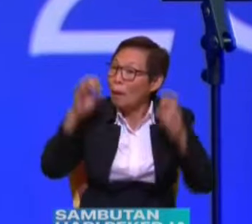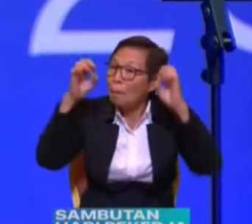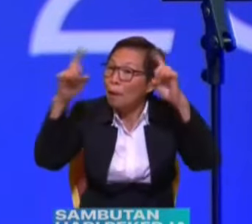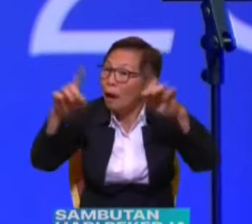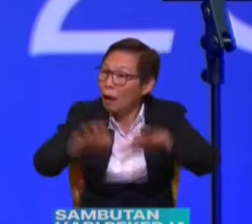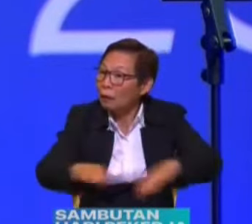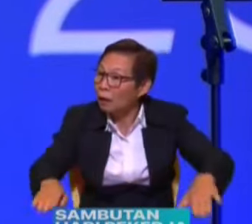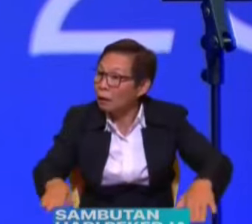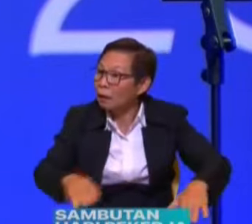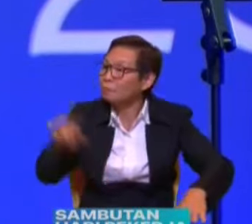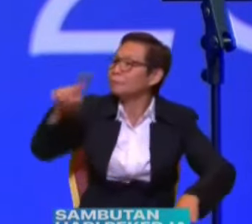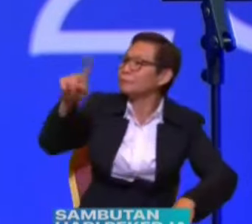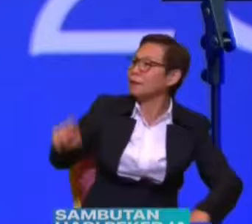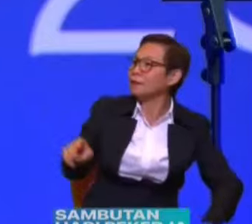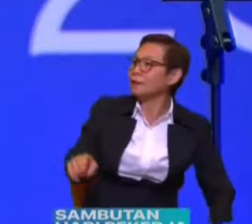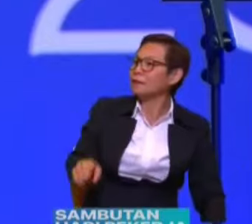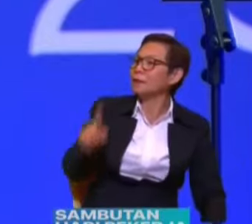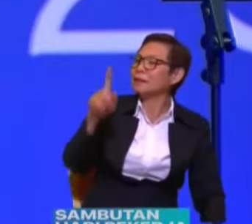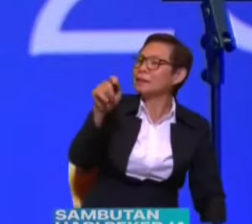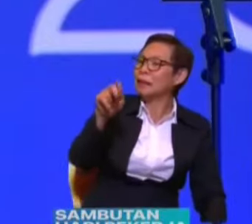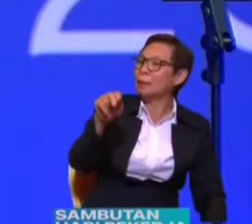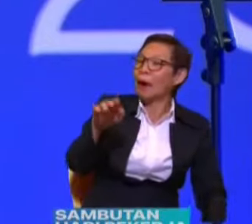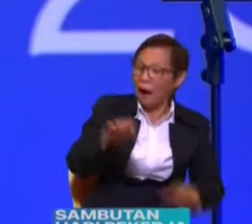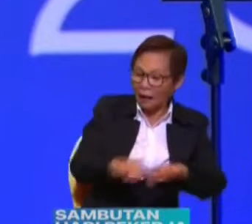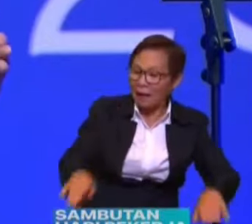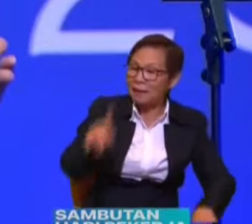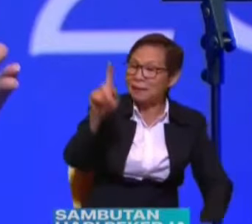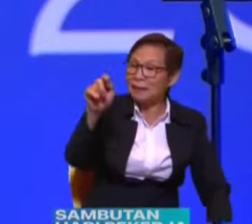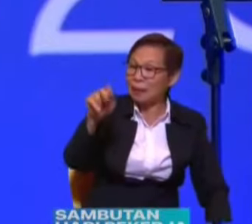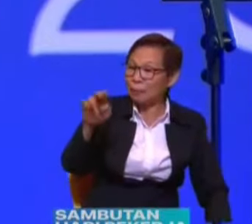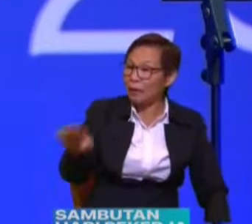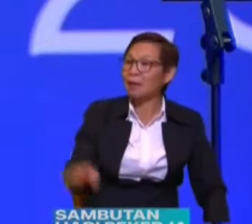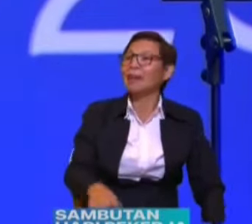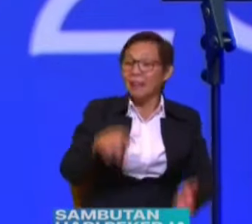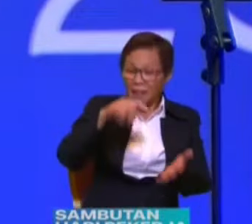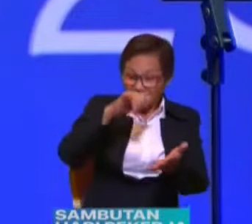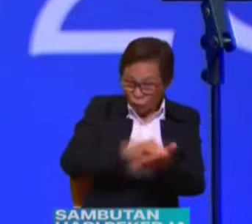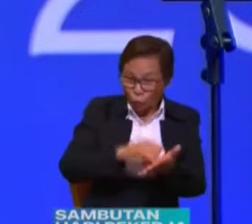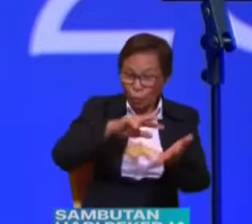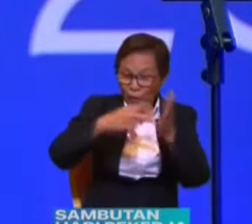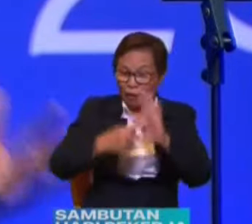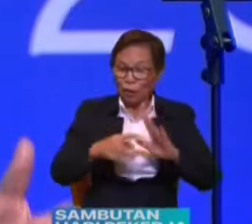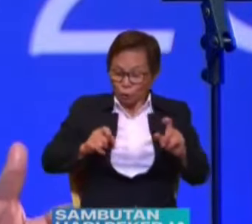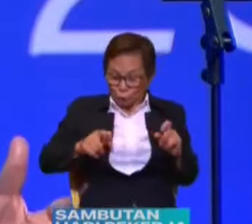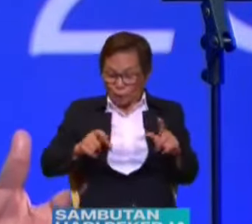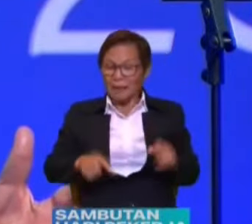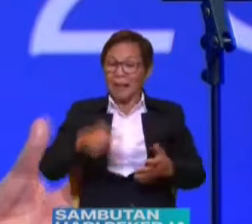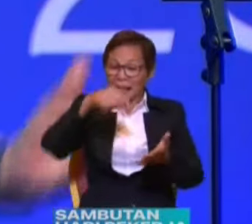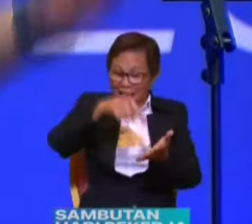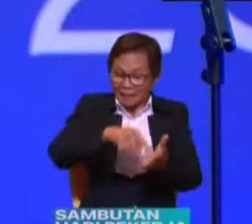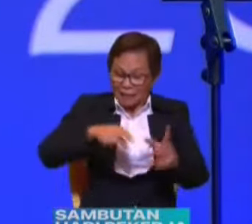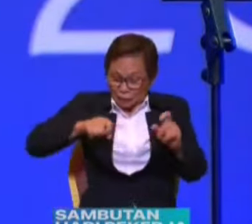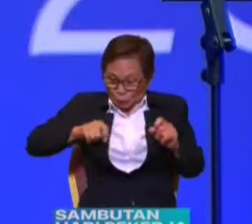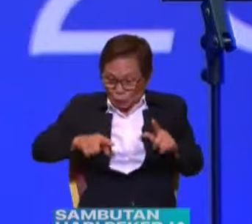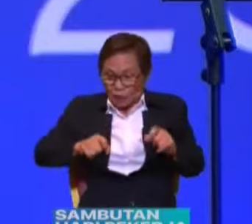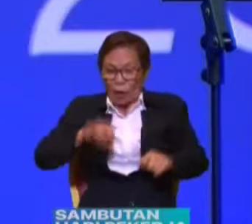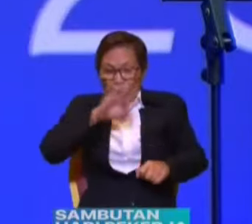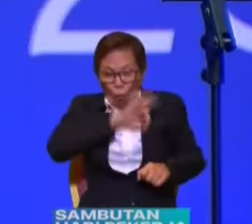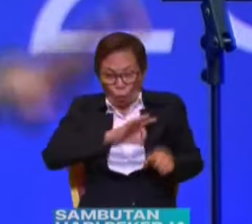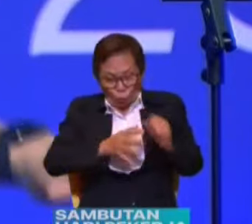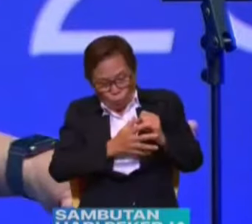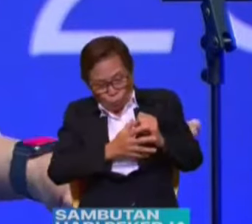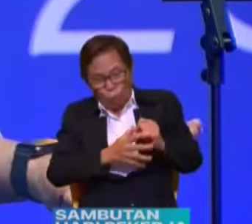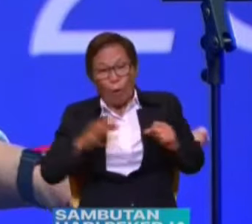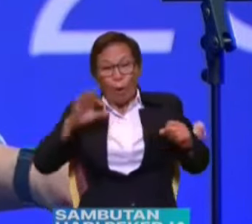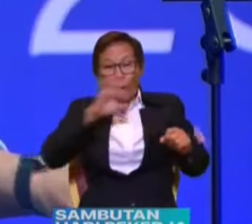pendidikan anak-anak TNB? Ini baru makna swasta. Ini swasta, untung yang di atas, yang